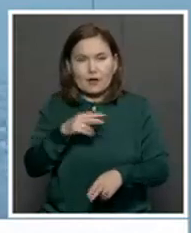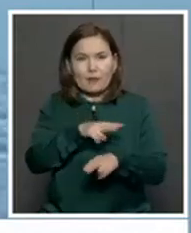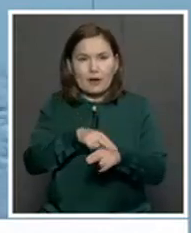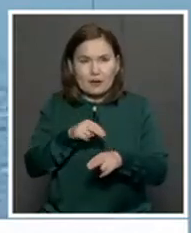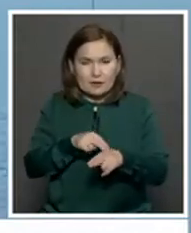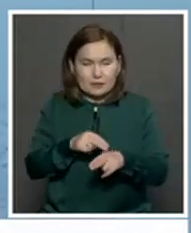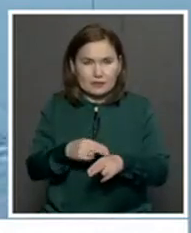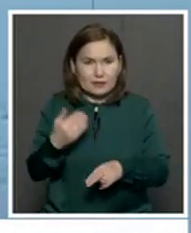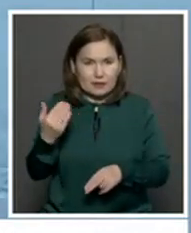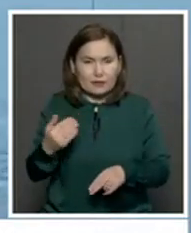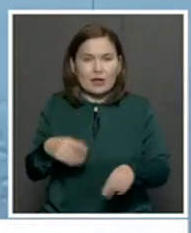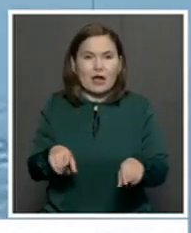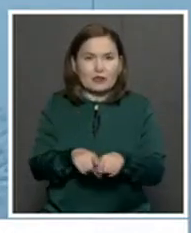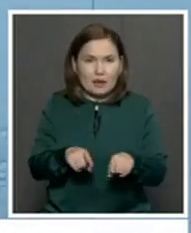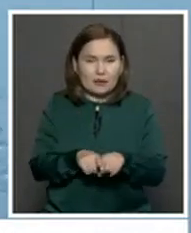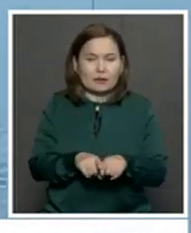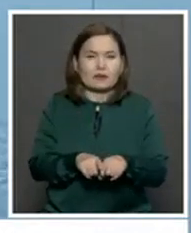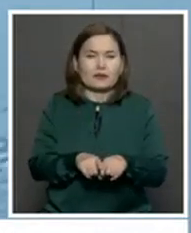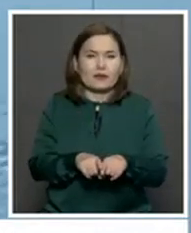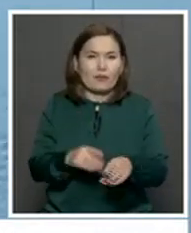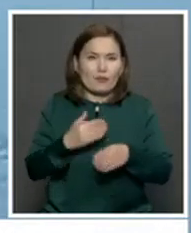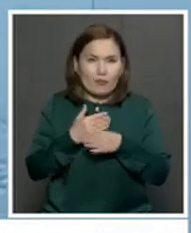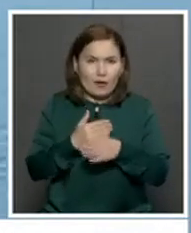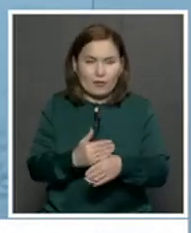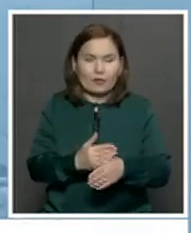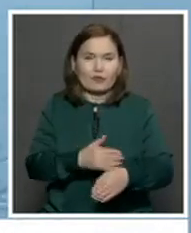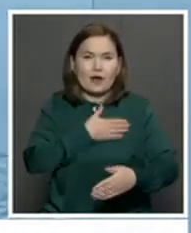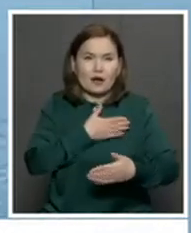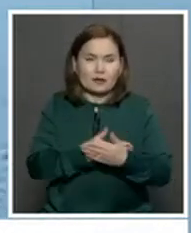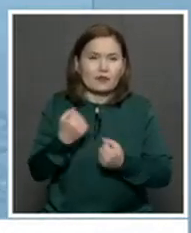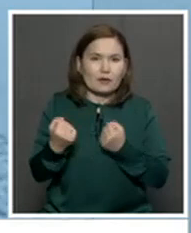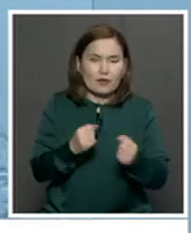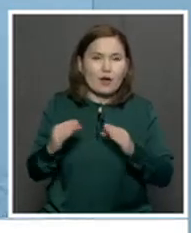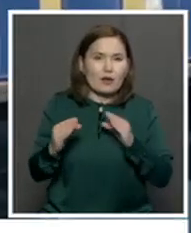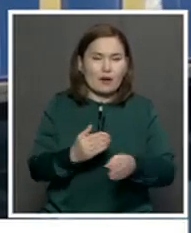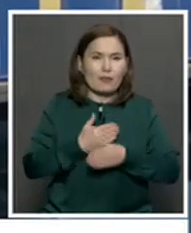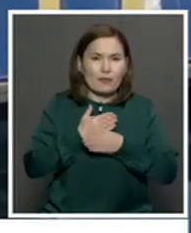полиции, вот таким вот, которые бегут перед машинами, перед колонной.